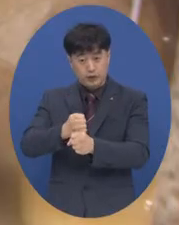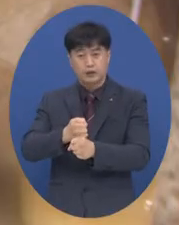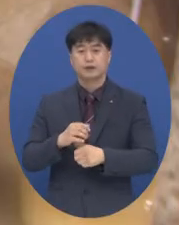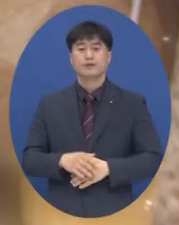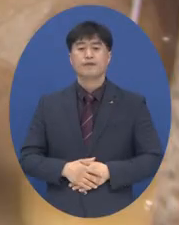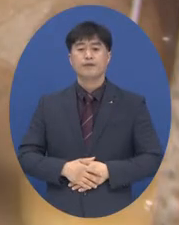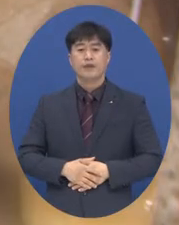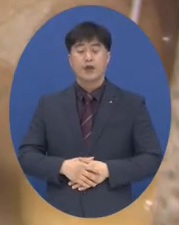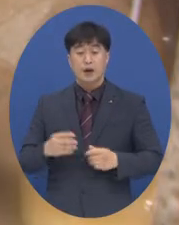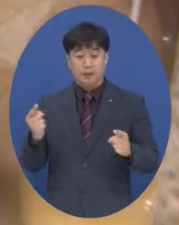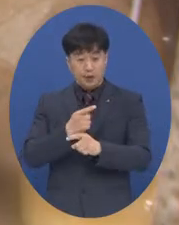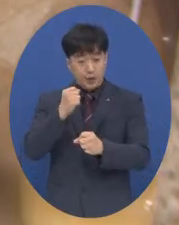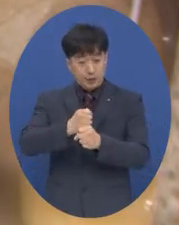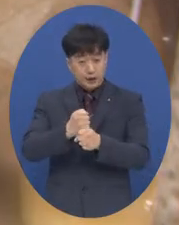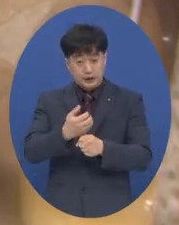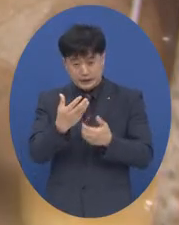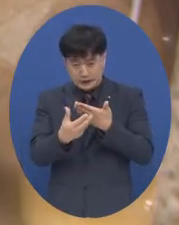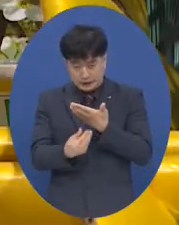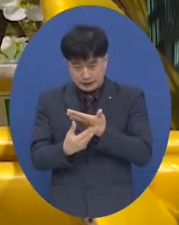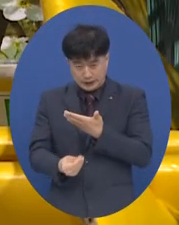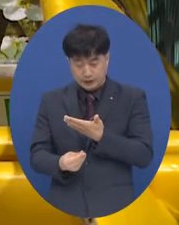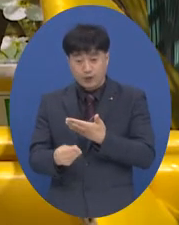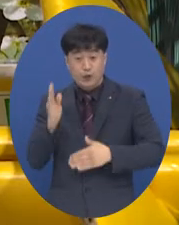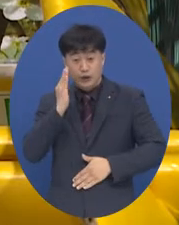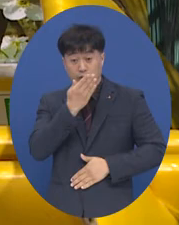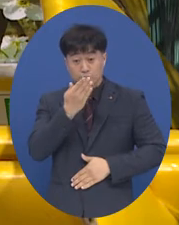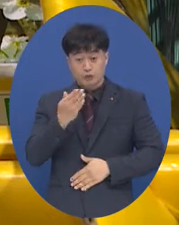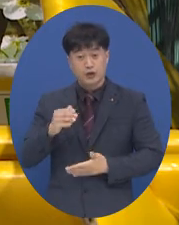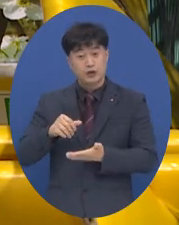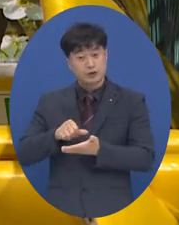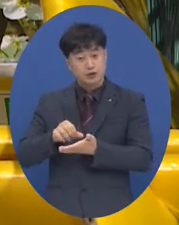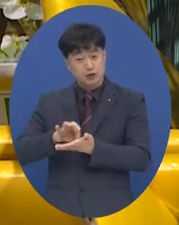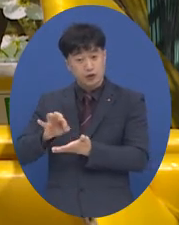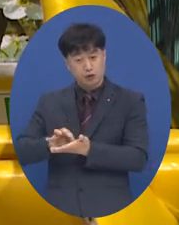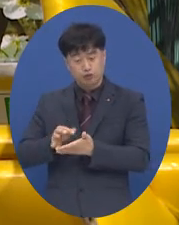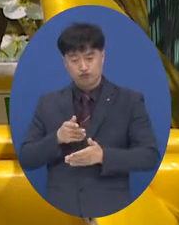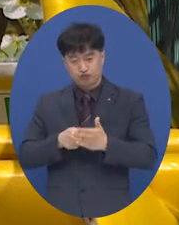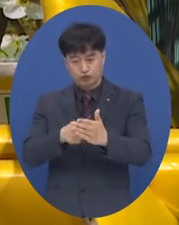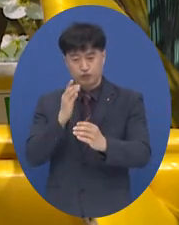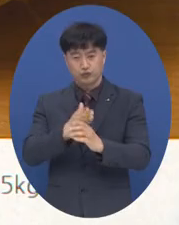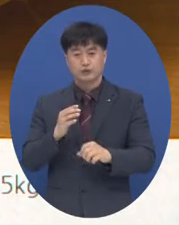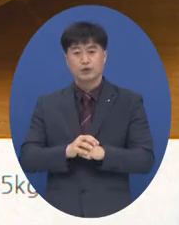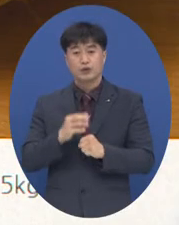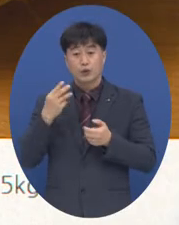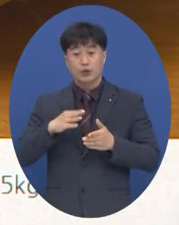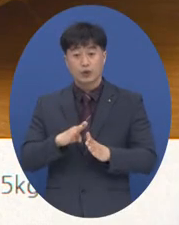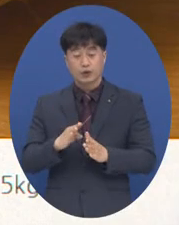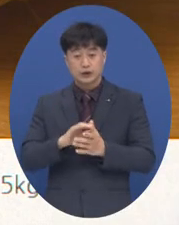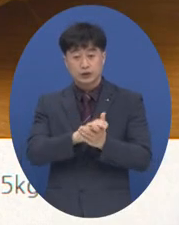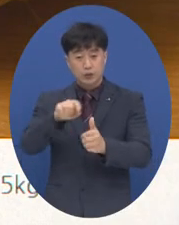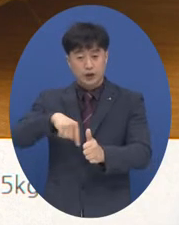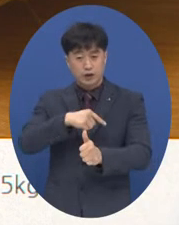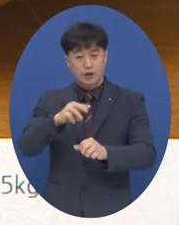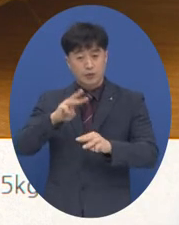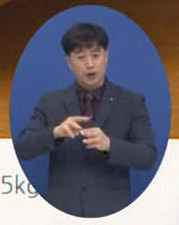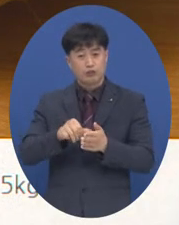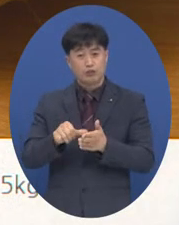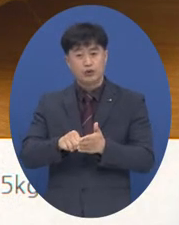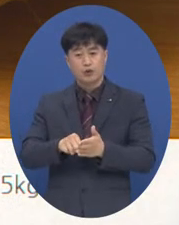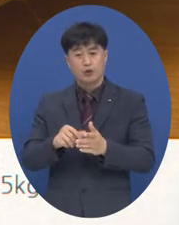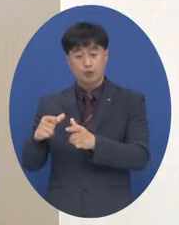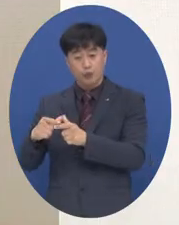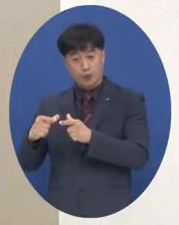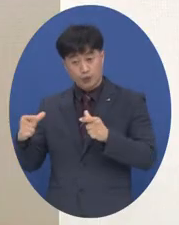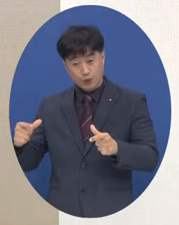내놓습니다. 가공용 즙이나 화장품의 원재료로 활용하는 방안도 추진 중입니다. 경기도는 친환경